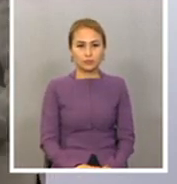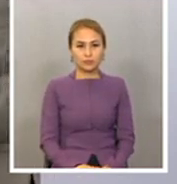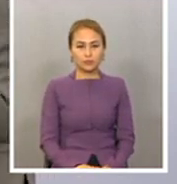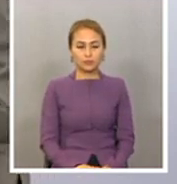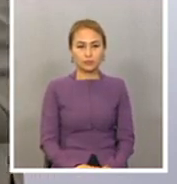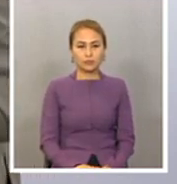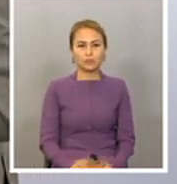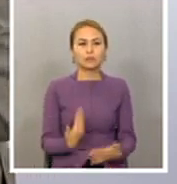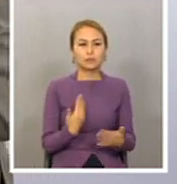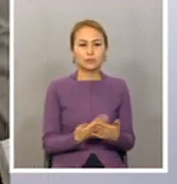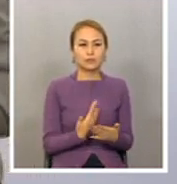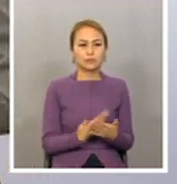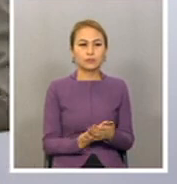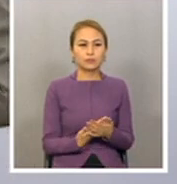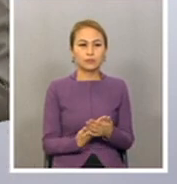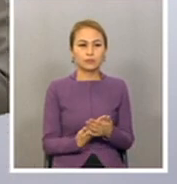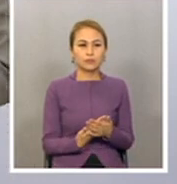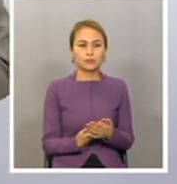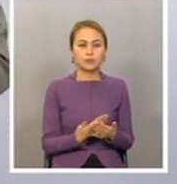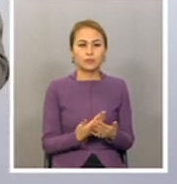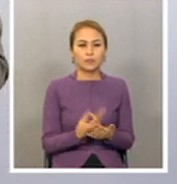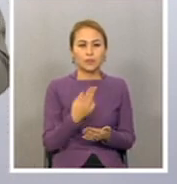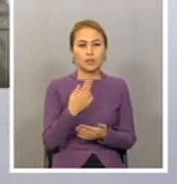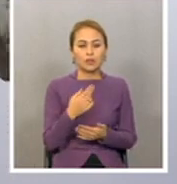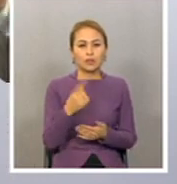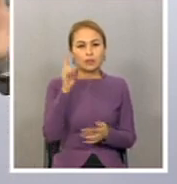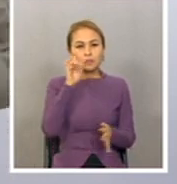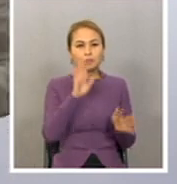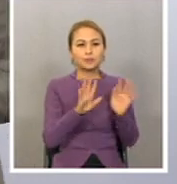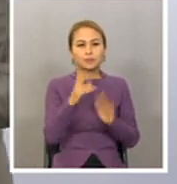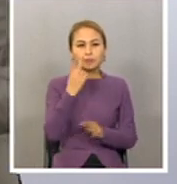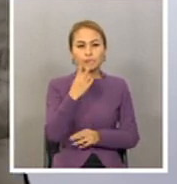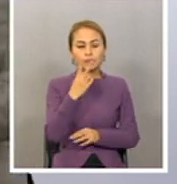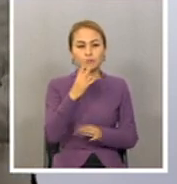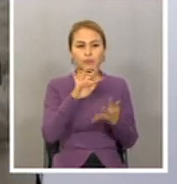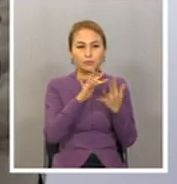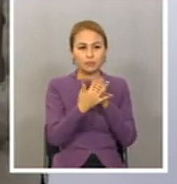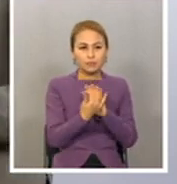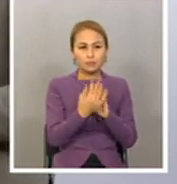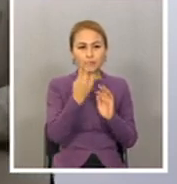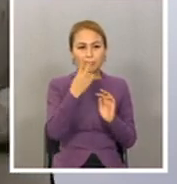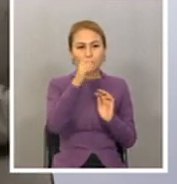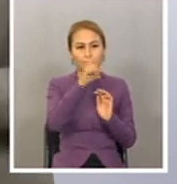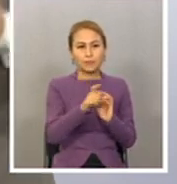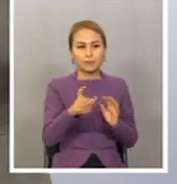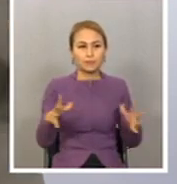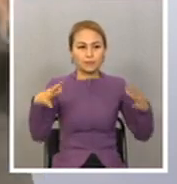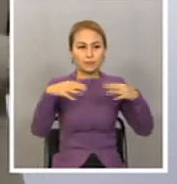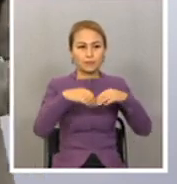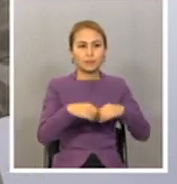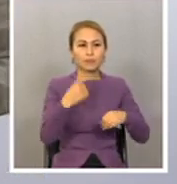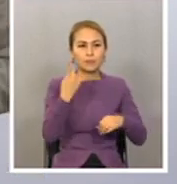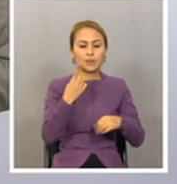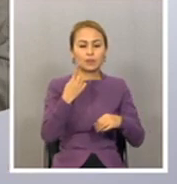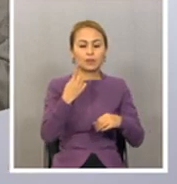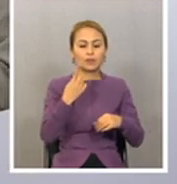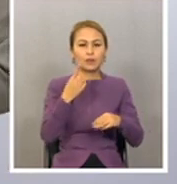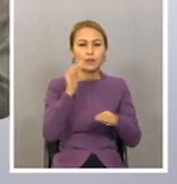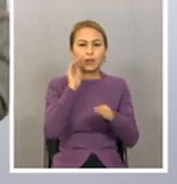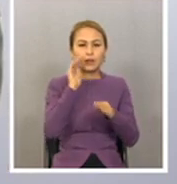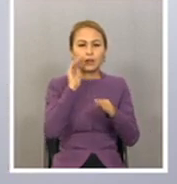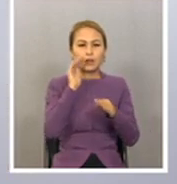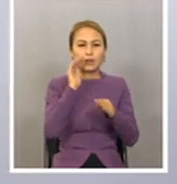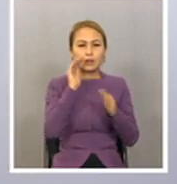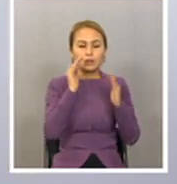Мысалы, көз алдымызға елестетейік. Ауылда 2 адам бірігіп, бір қора салады. Яғни бұл